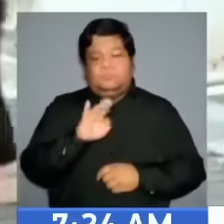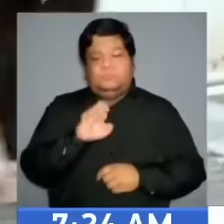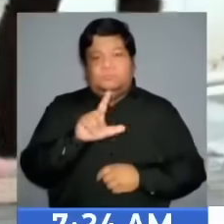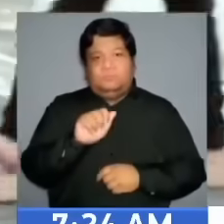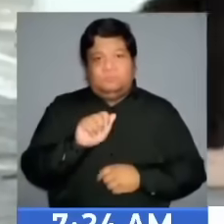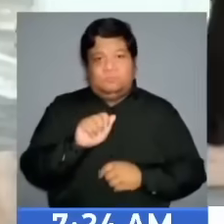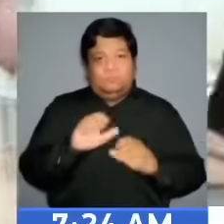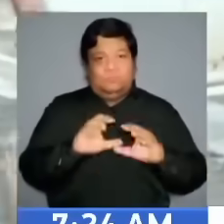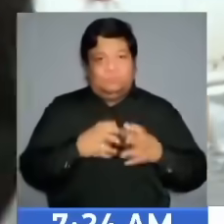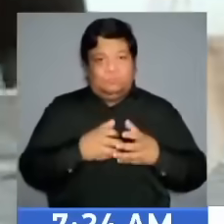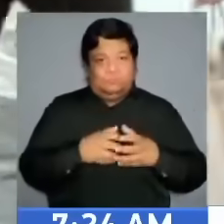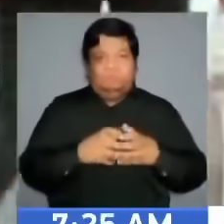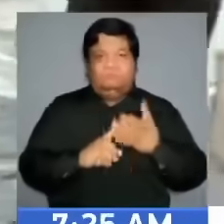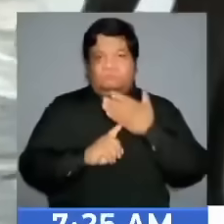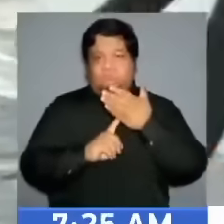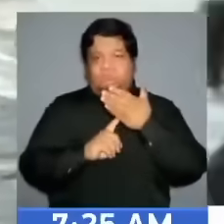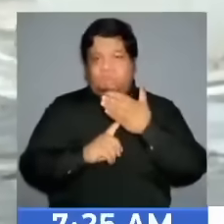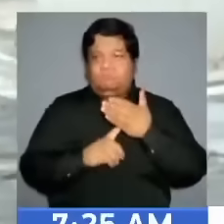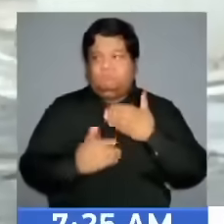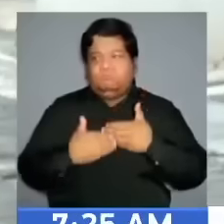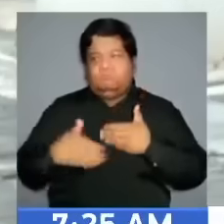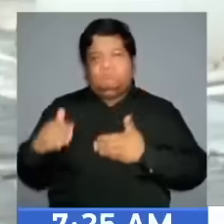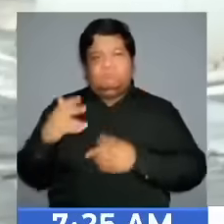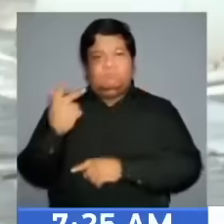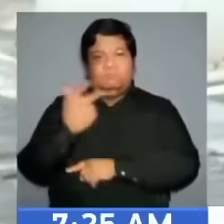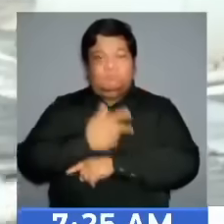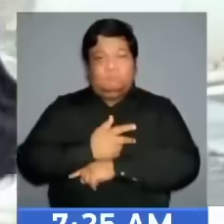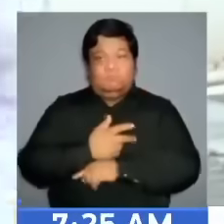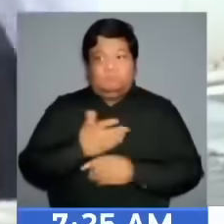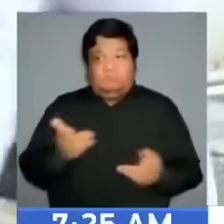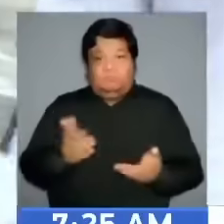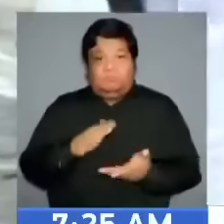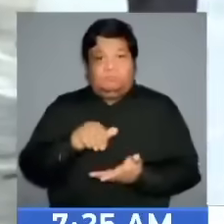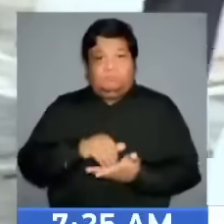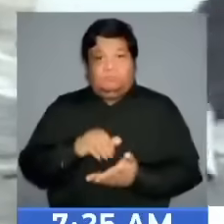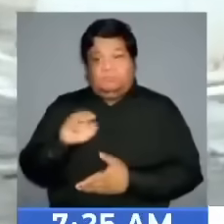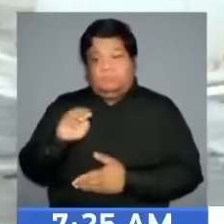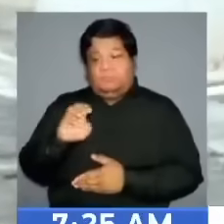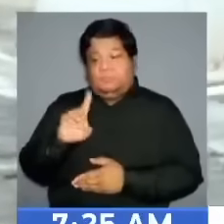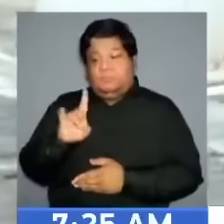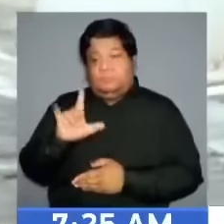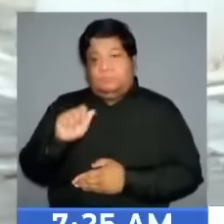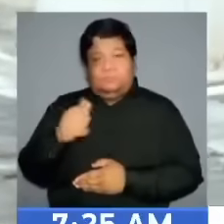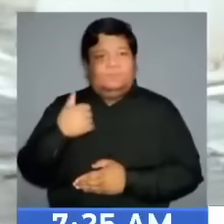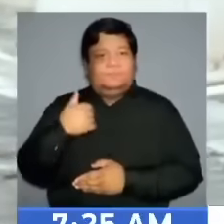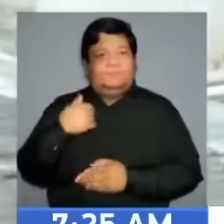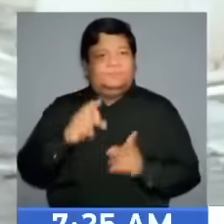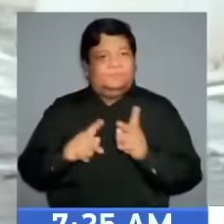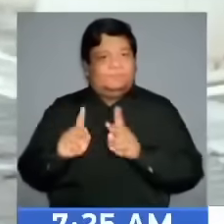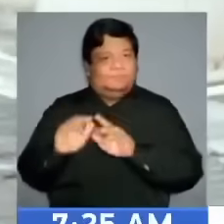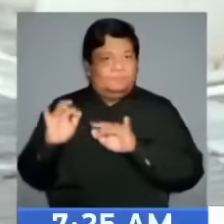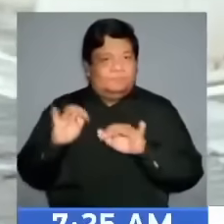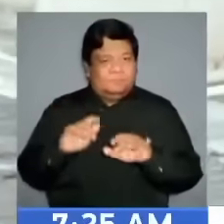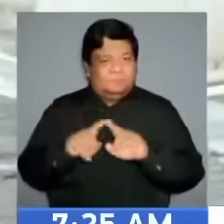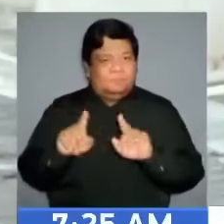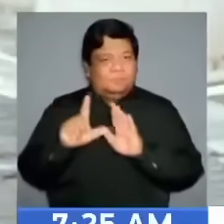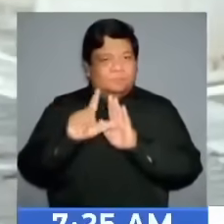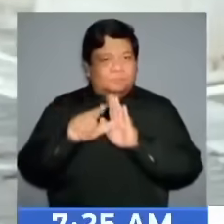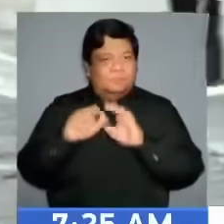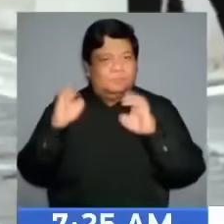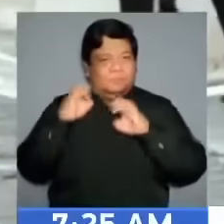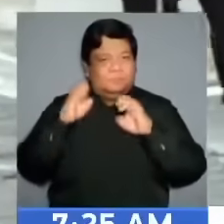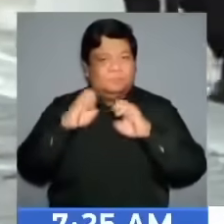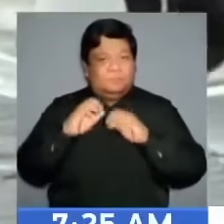kaming nakikitang ibang tao bukod sa mga nagbabantay na pulis. Pero maya-maya lamang ay inaasahang magtitipon dito yung ilang grupo ng